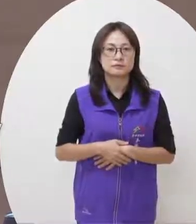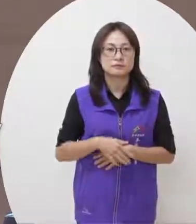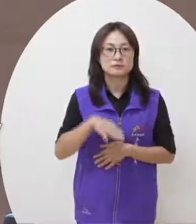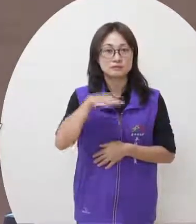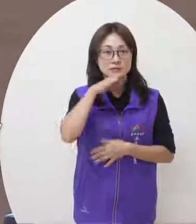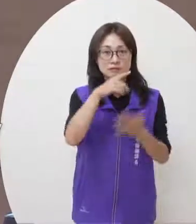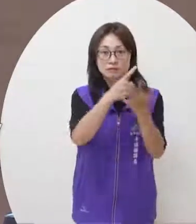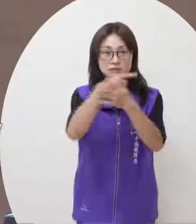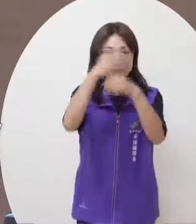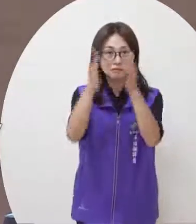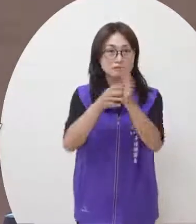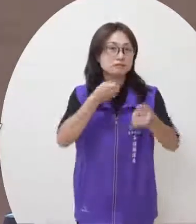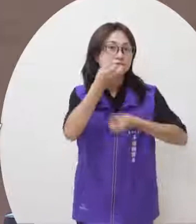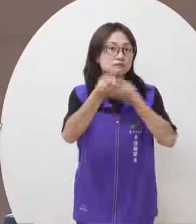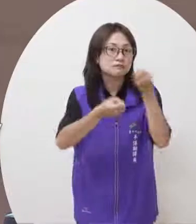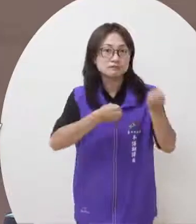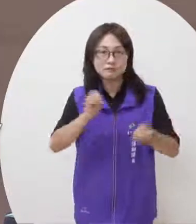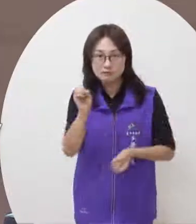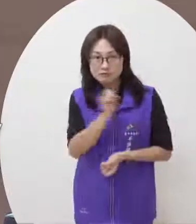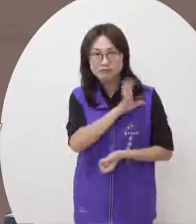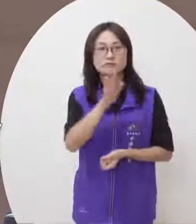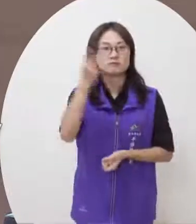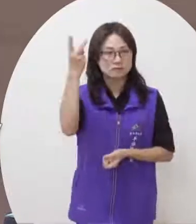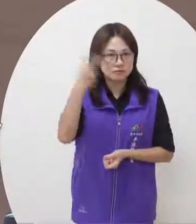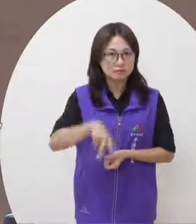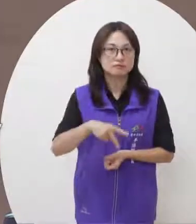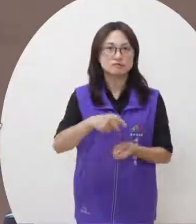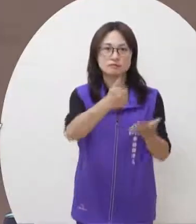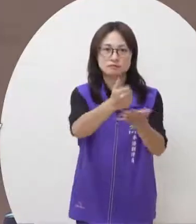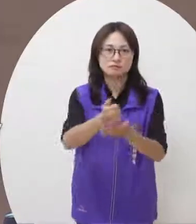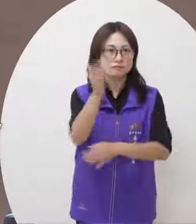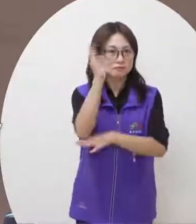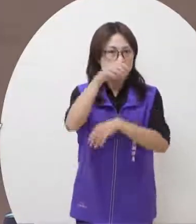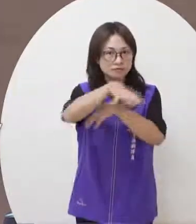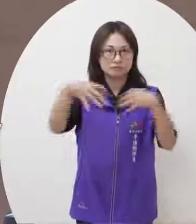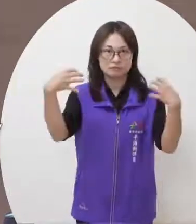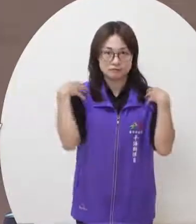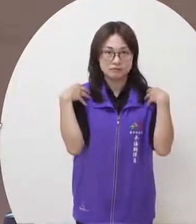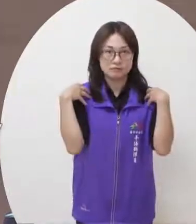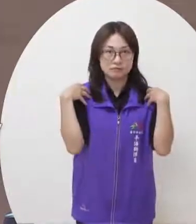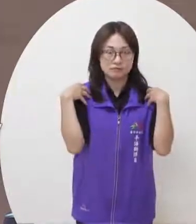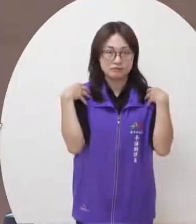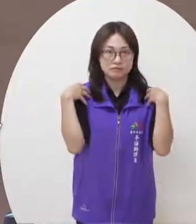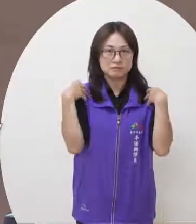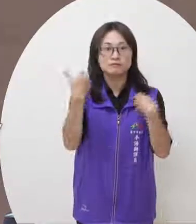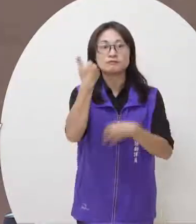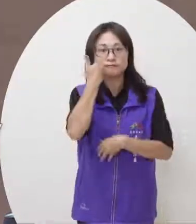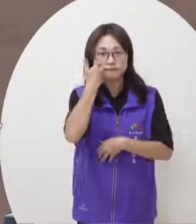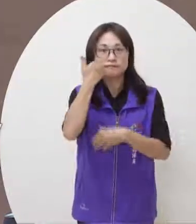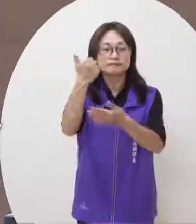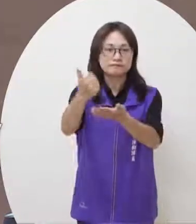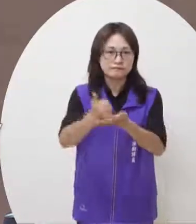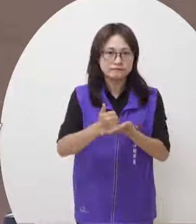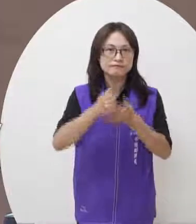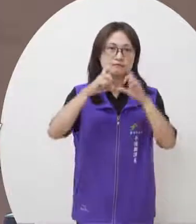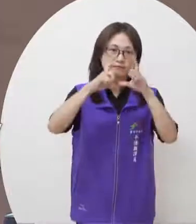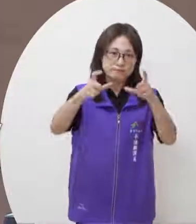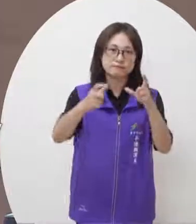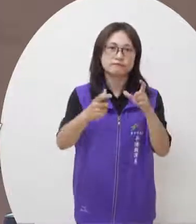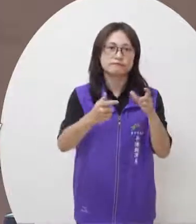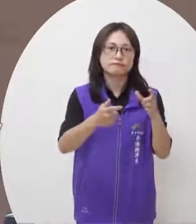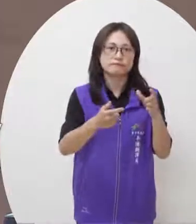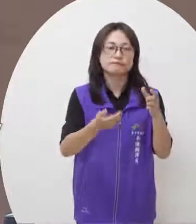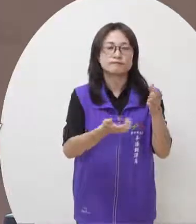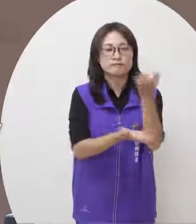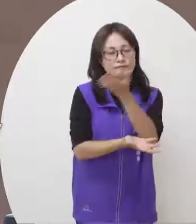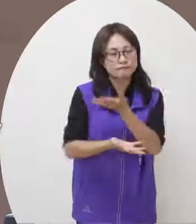部发言完之后呢，那我们会请各个局处首长根据今天大家的发言的问题来一一